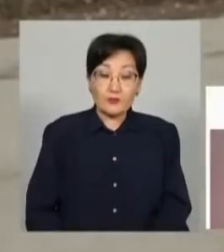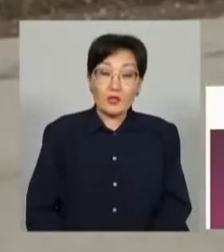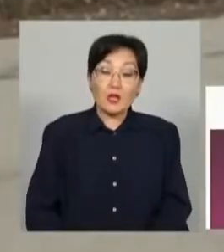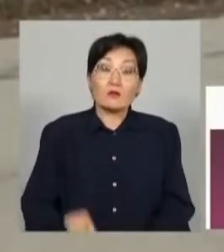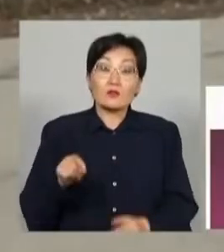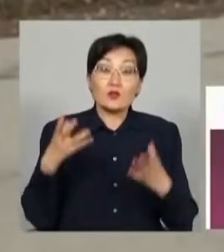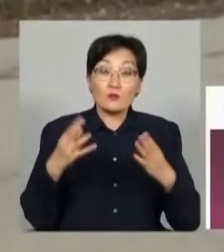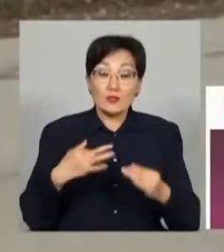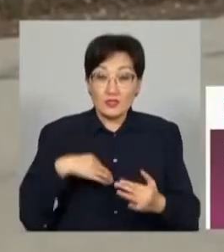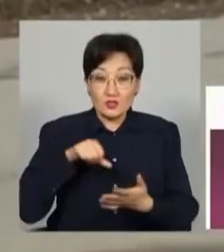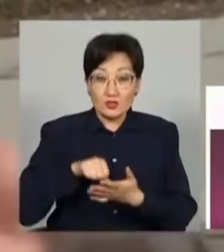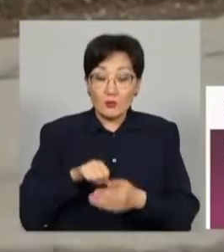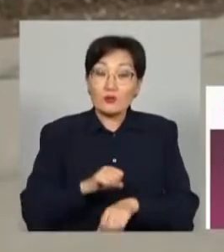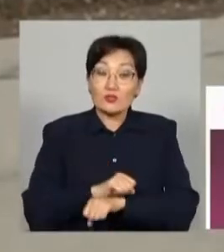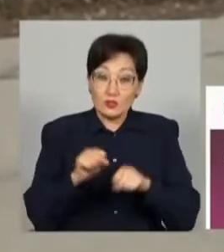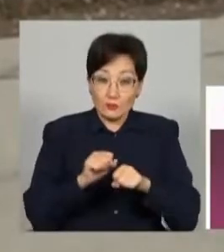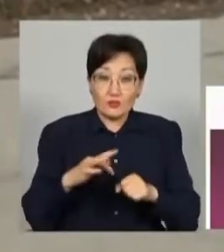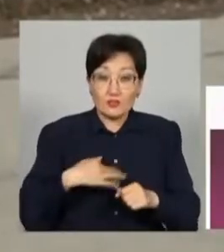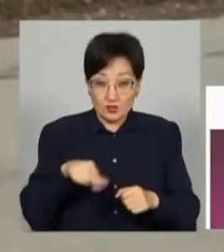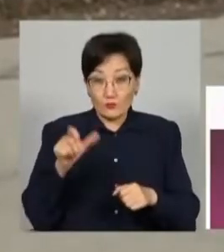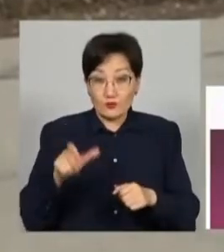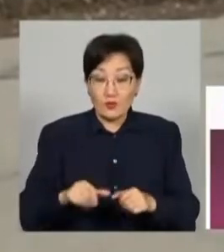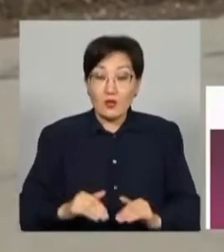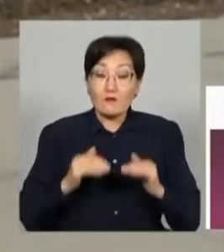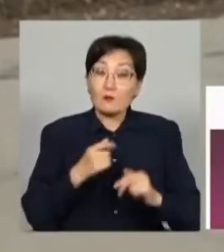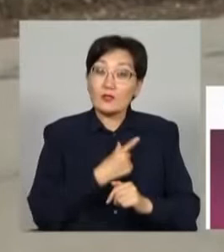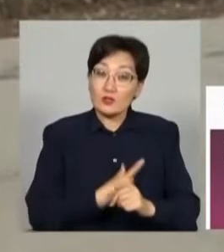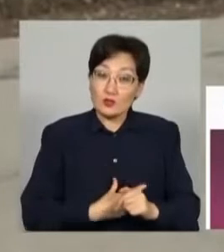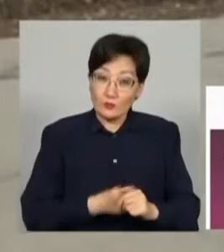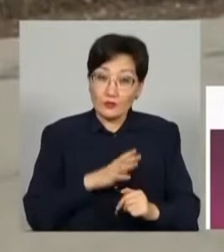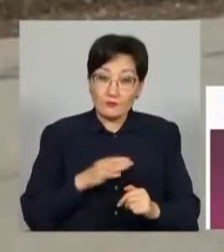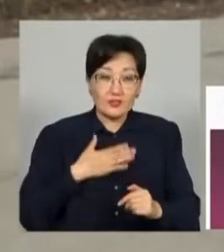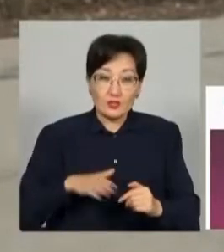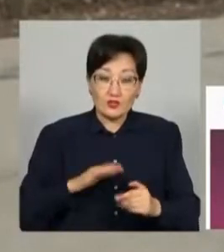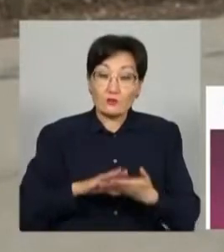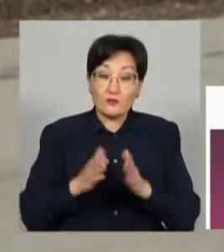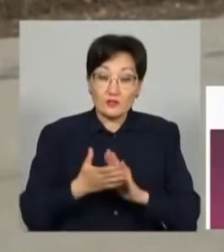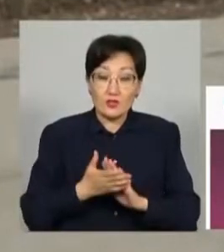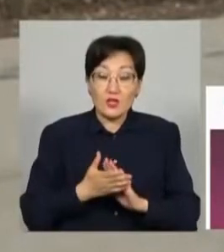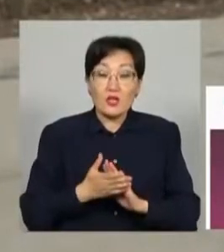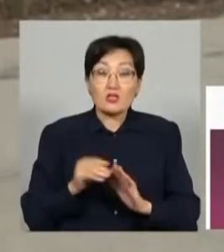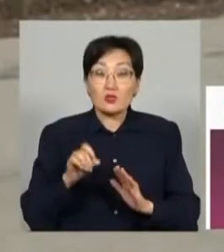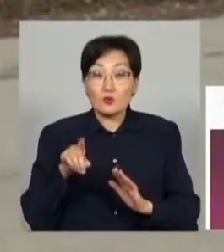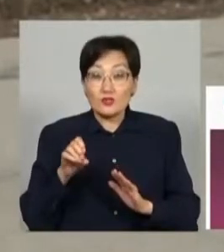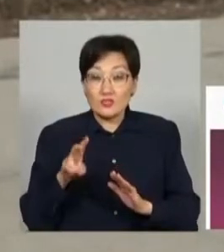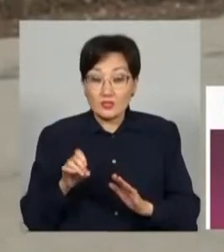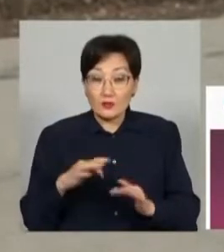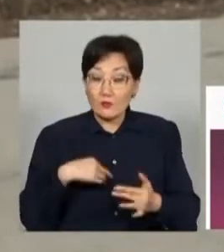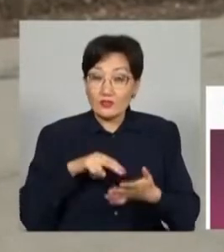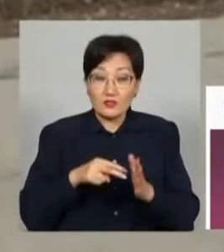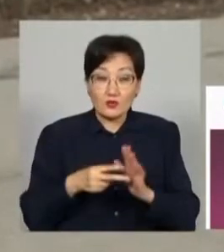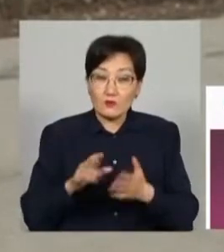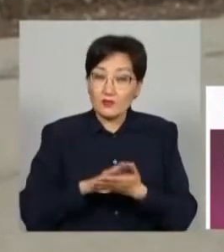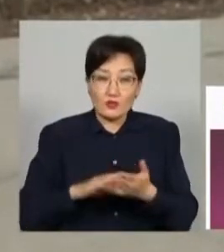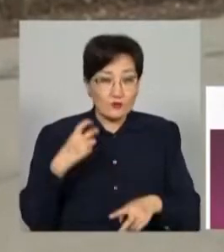В тот день я участвовал в митинге, так как я человек с высшим образованием и был недоволен ситуацией в Жанаузене. Я даже не планировал